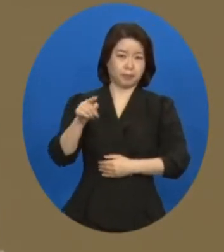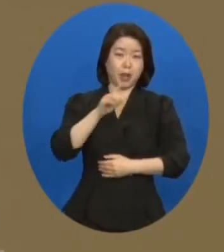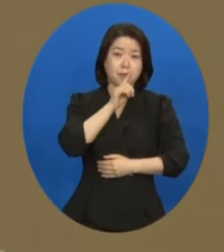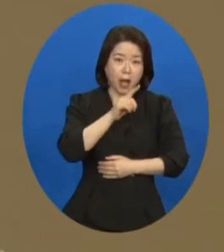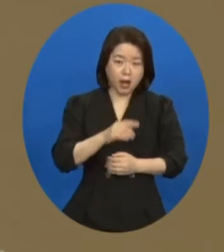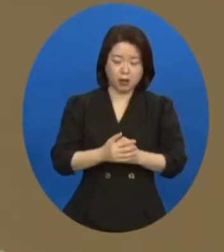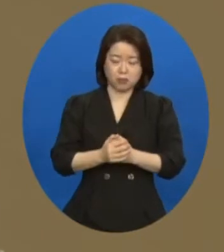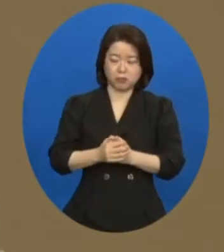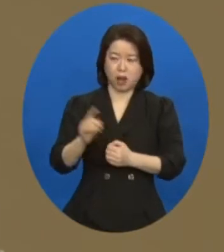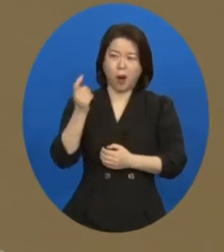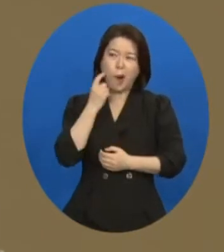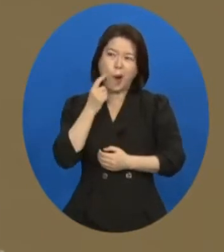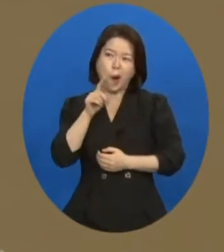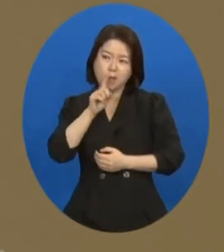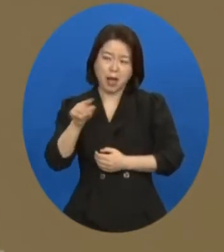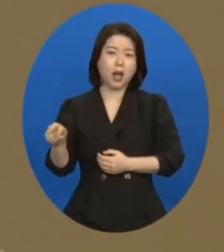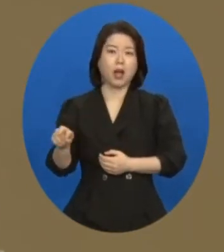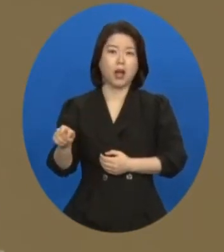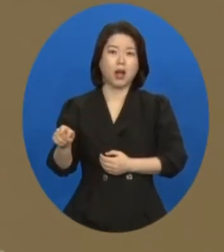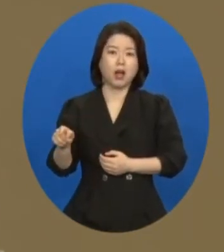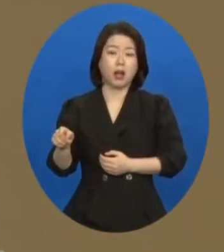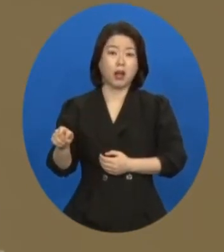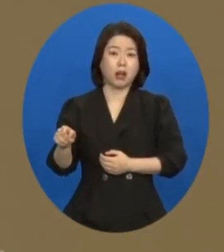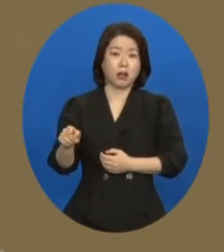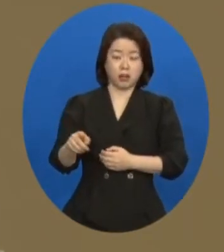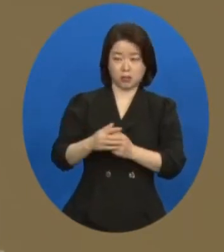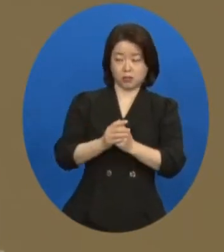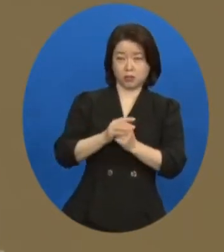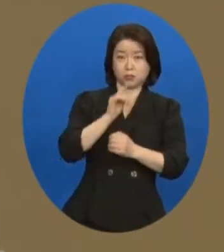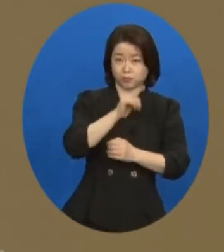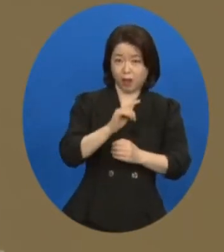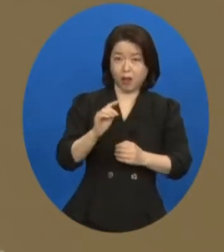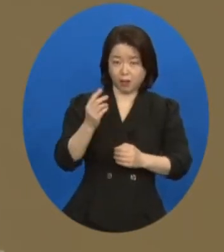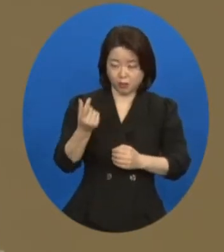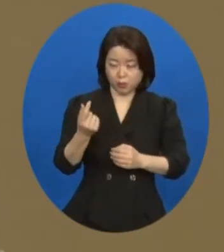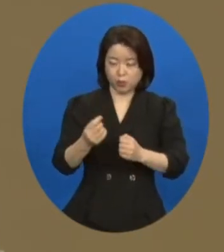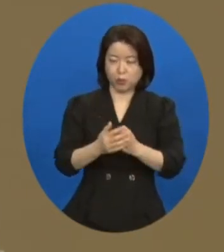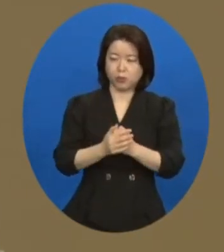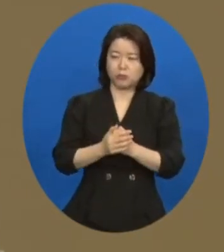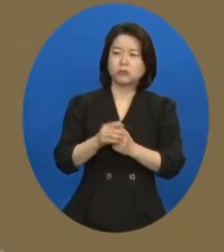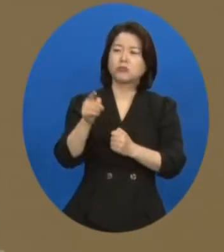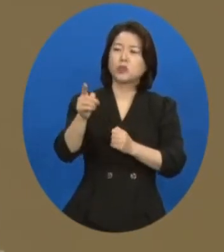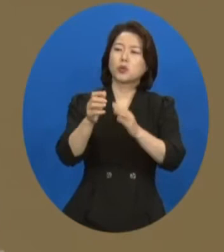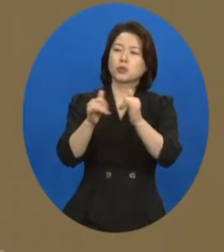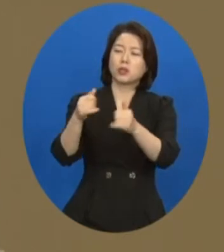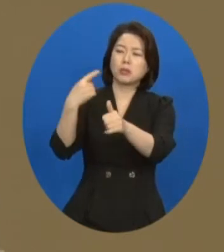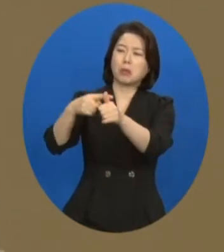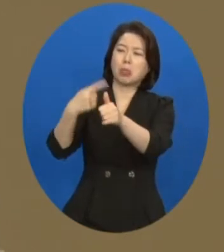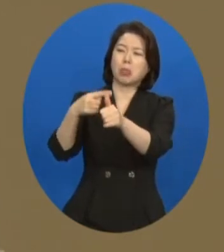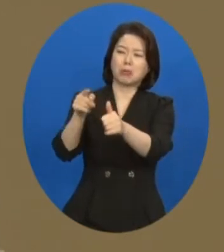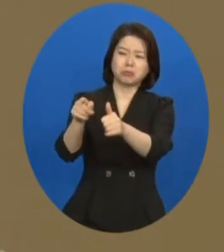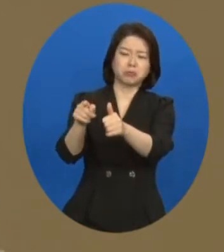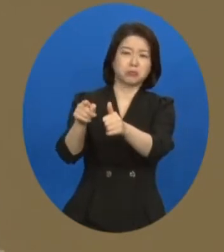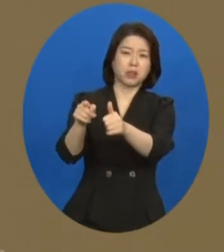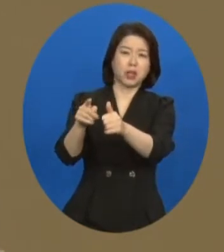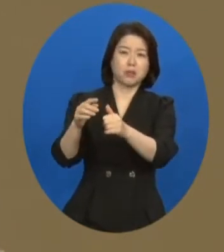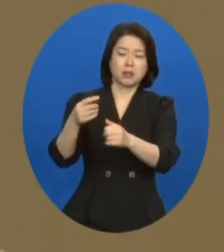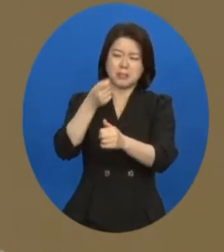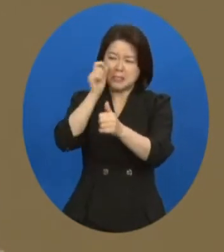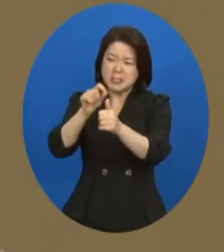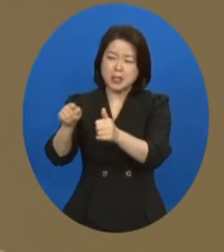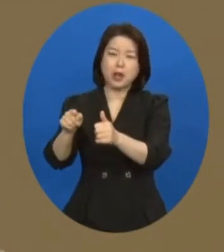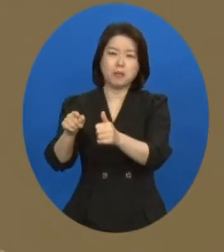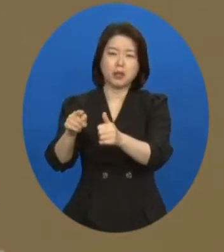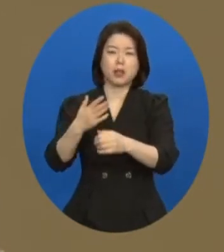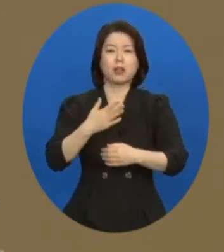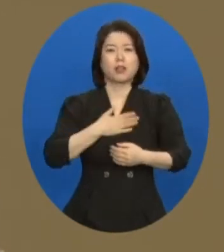거짓말 장이라 우리가 어떤 사람에 대해서 욕을 하면 그 누리는 지우기 갈 수밖에